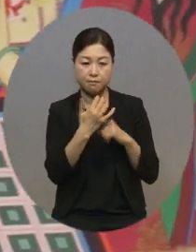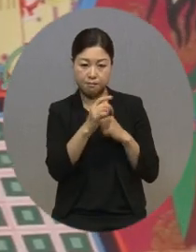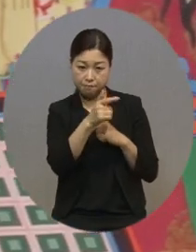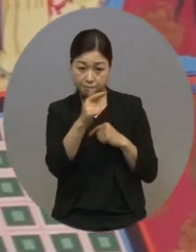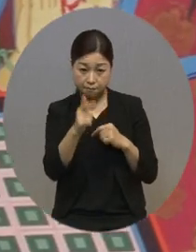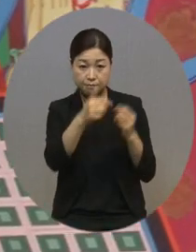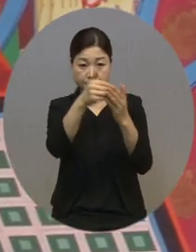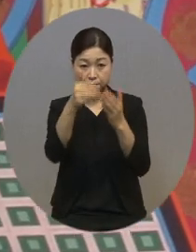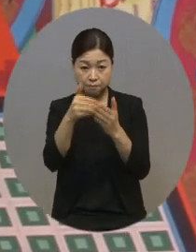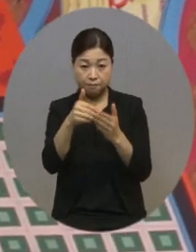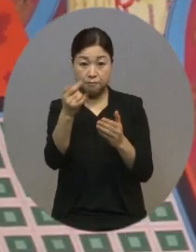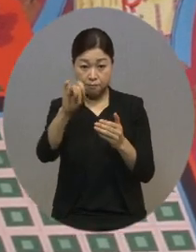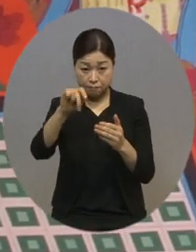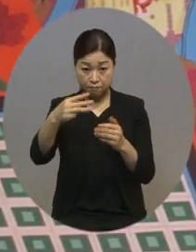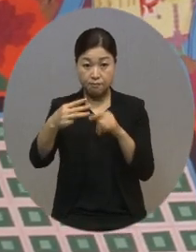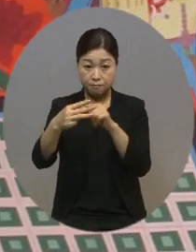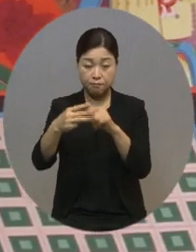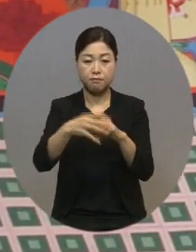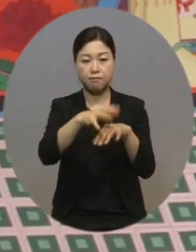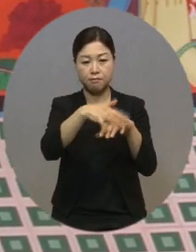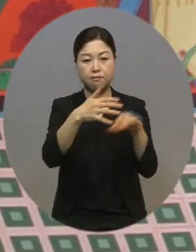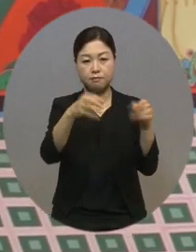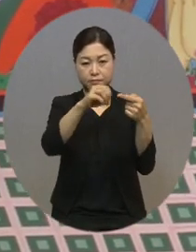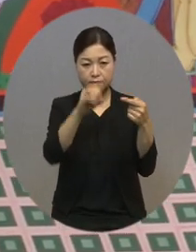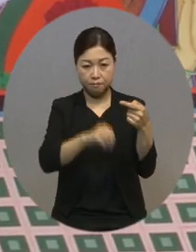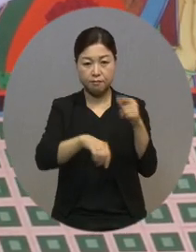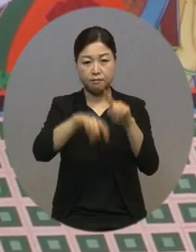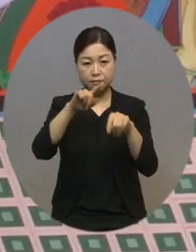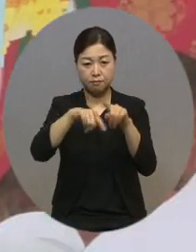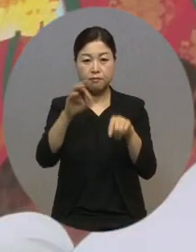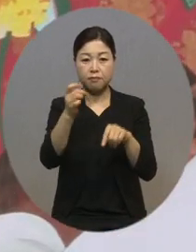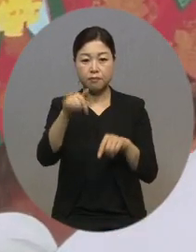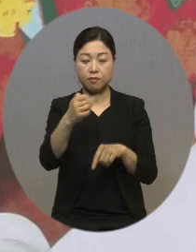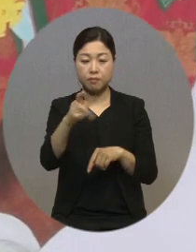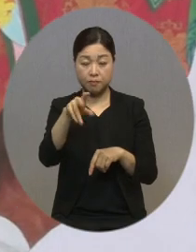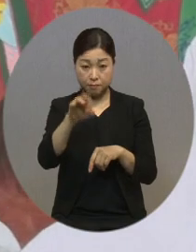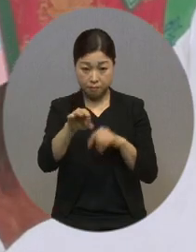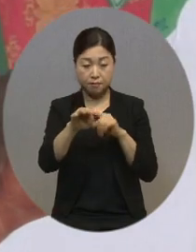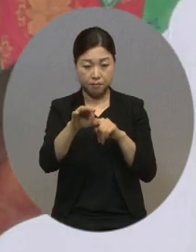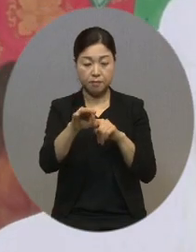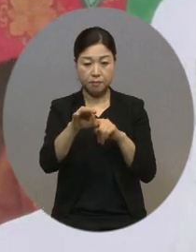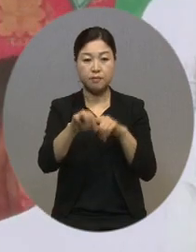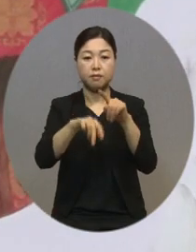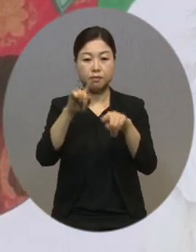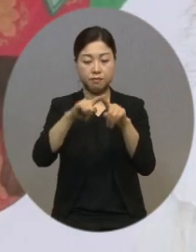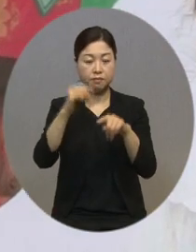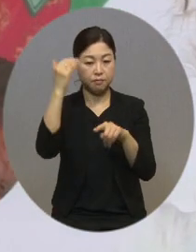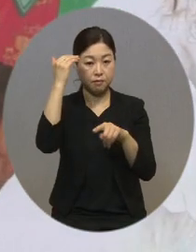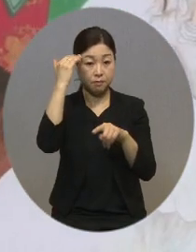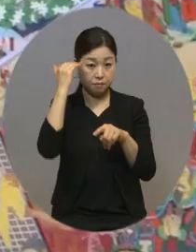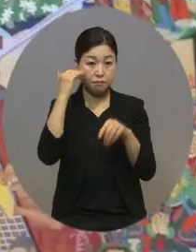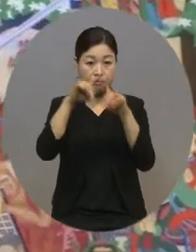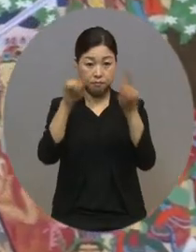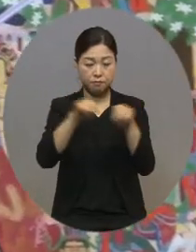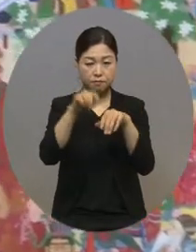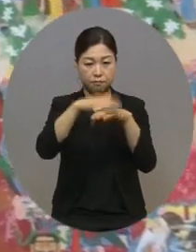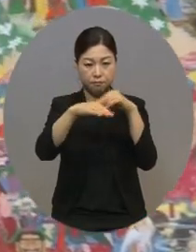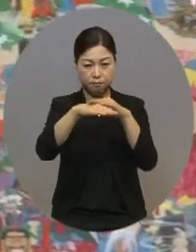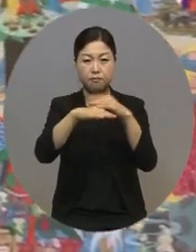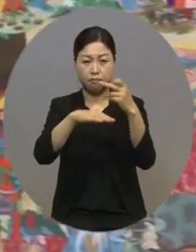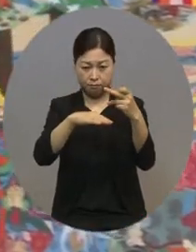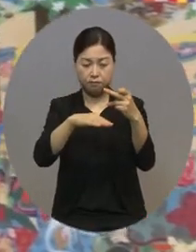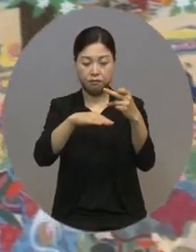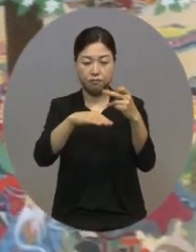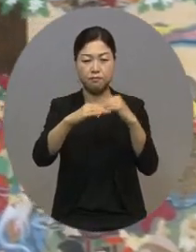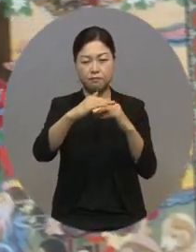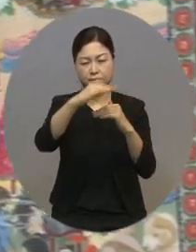괴불은 면100% 옥양목에 한지를 12번 배접하는 과정을 거쳐 완성됐습니다. 이를